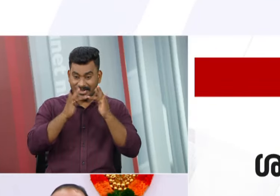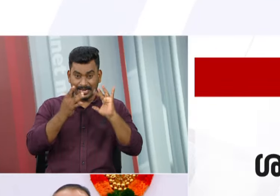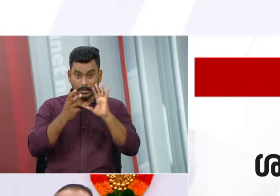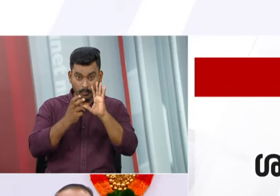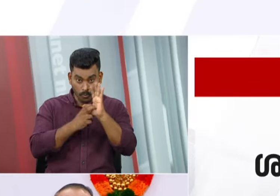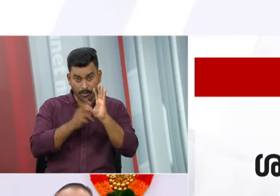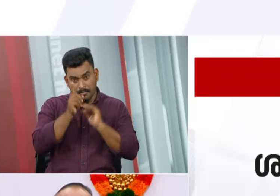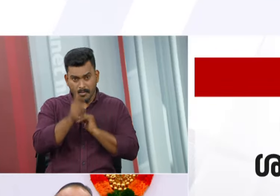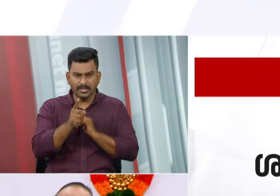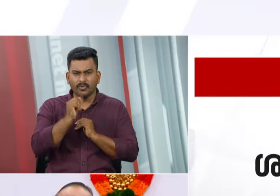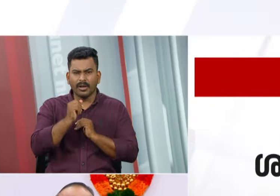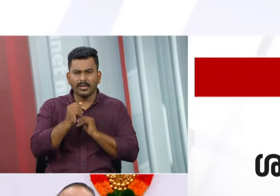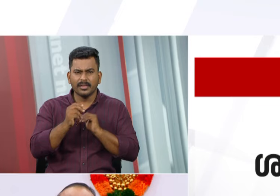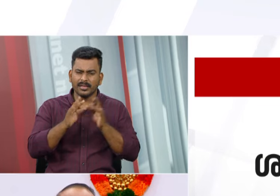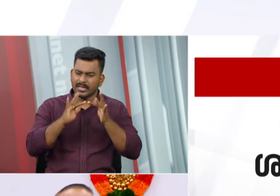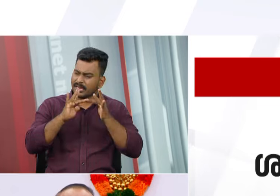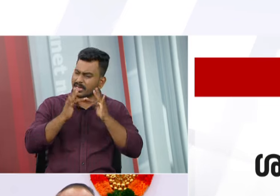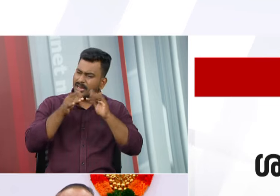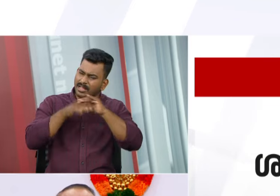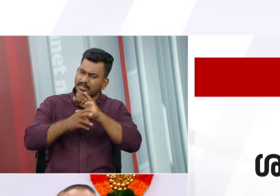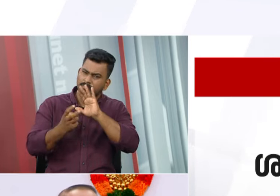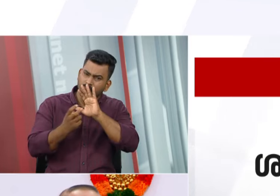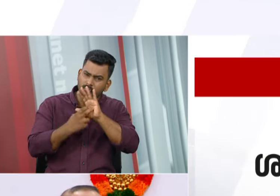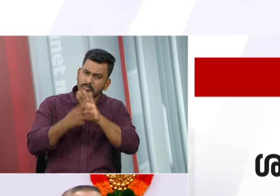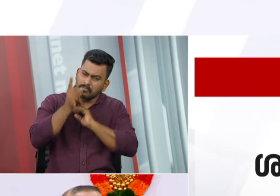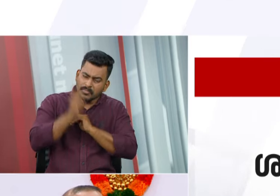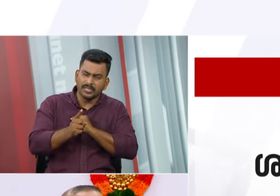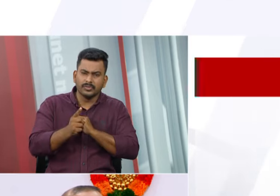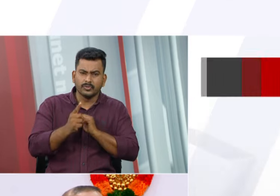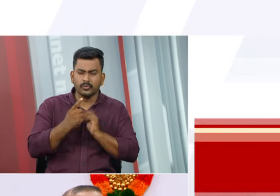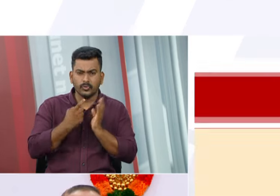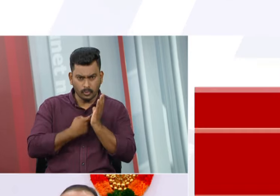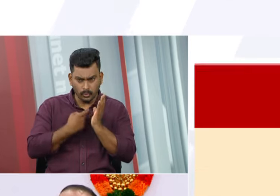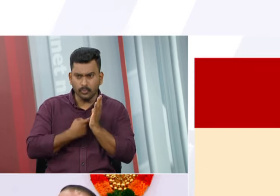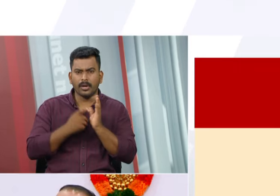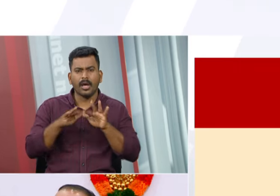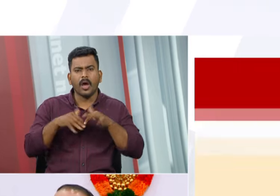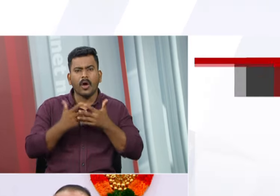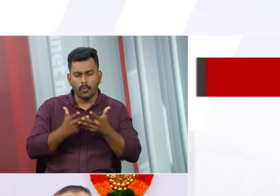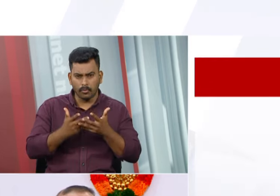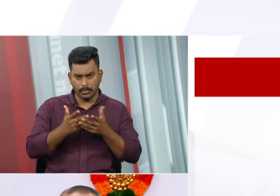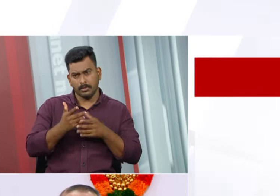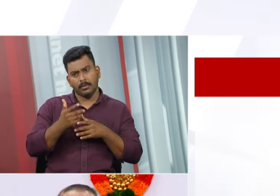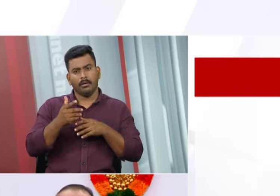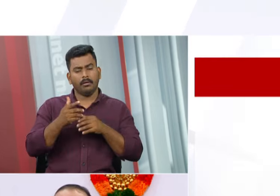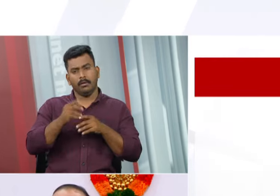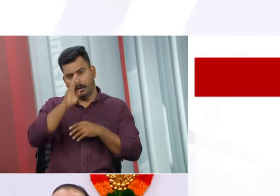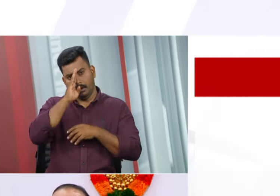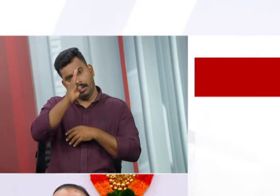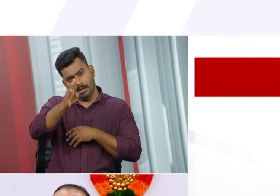ഞങ്ങളൊരു അതിലേക്ക് വരാനുണ്ടായ സാഹചര്യത്തെക്കുറിച്ച് ഞങ്ങളൊരു നോട്ട് തയ്യാറാക്കിയിട്ടുണ്ട്, അത് നിങ്ങൾക്ക് തരാം.